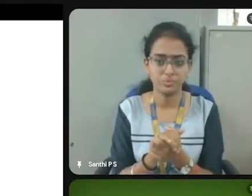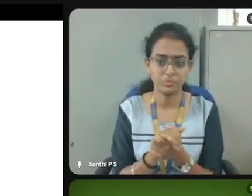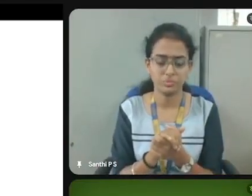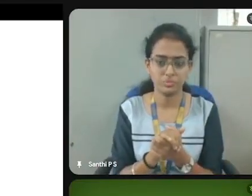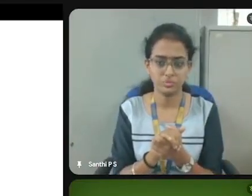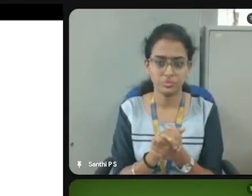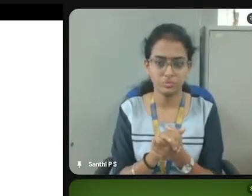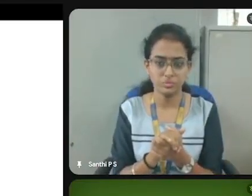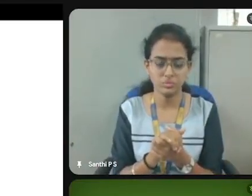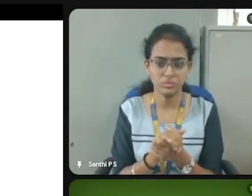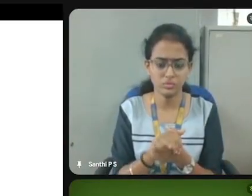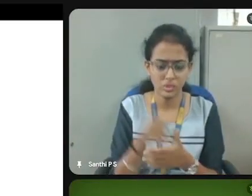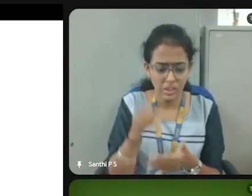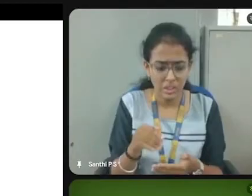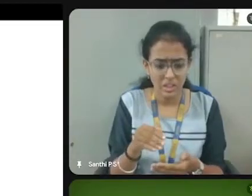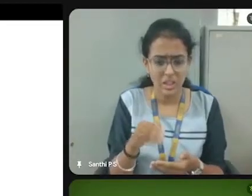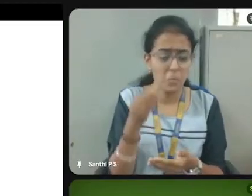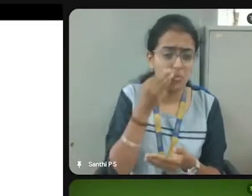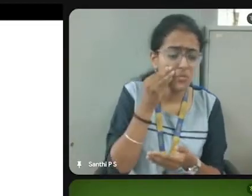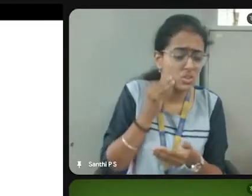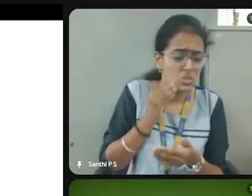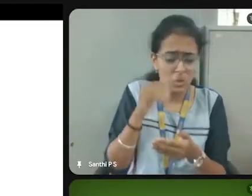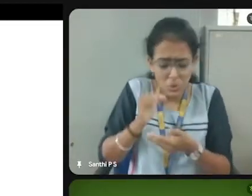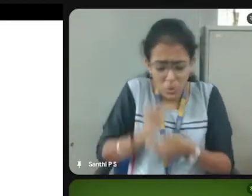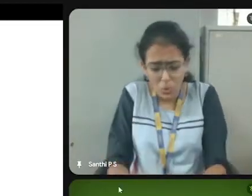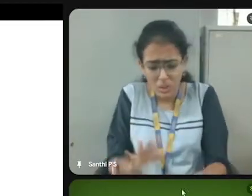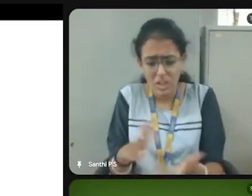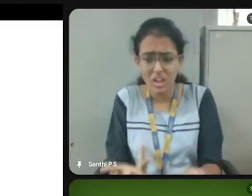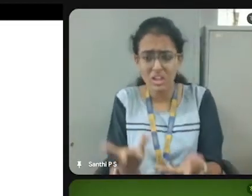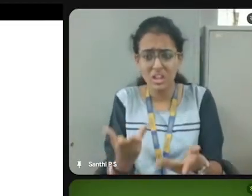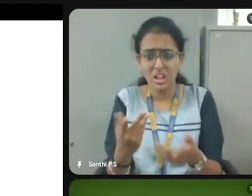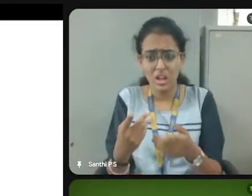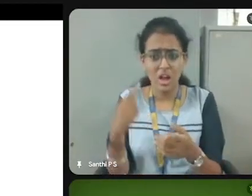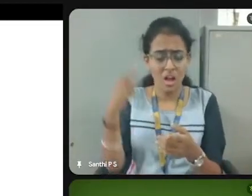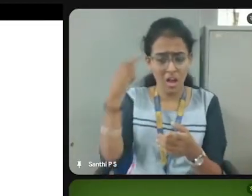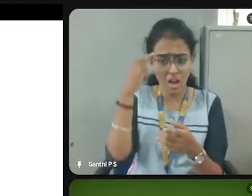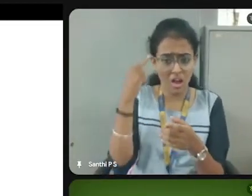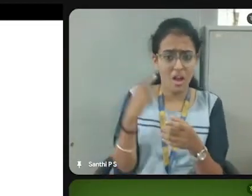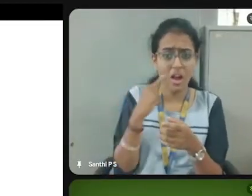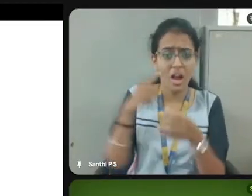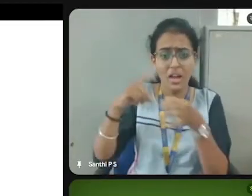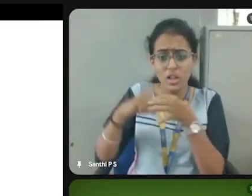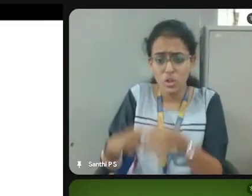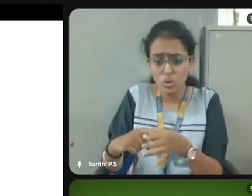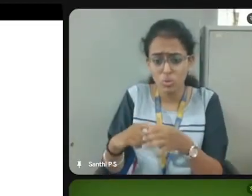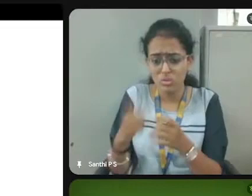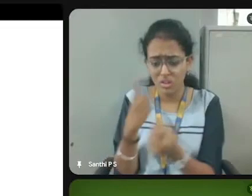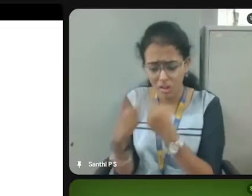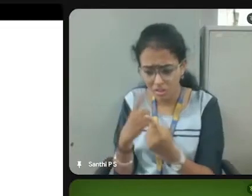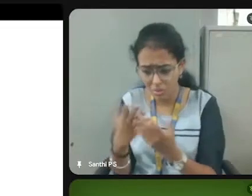സാധിക്കുന്നതായിരിക്കില്ല. നമ്മളിപ്പോ ഈ ഫിക്സ് വരുന്ന കുട്ടീനെ നമ്മള് ഇതുപോലെയുള്ള IQ ടെസ്റ്റിന് അങ്ങനെ എന്തിനെങ്കിലും നമ്മൾ വിധേയമാക്കേണ്ട